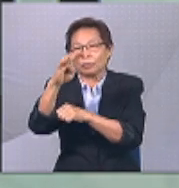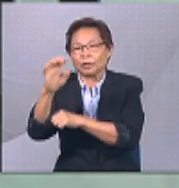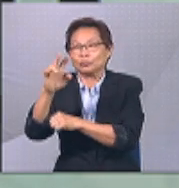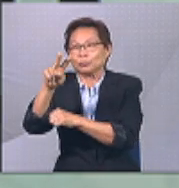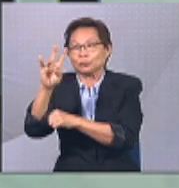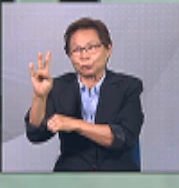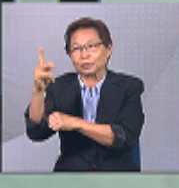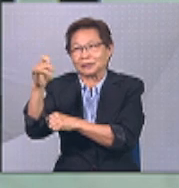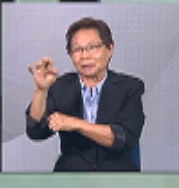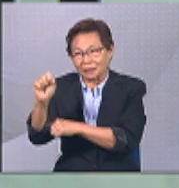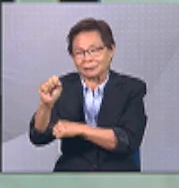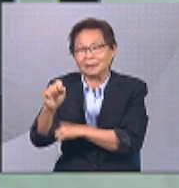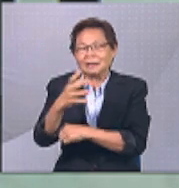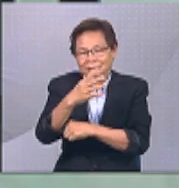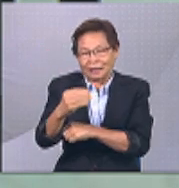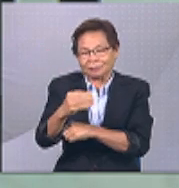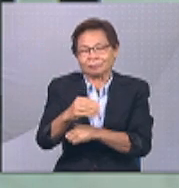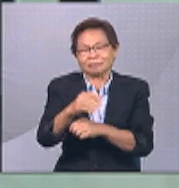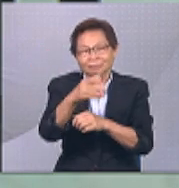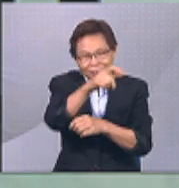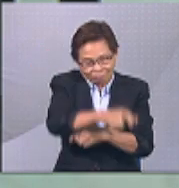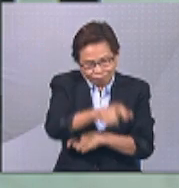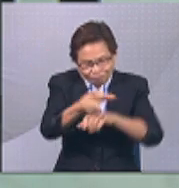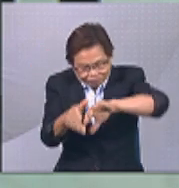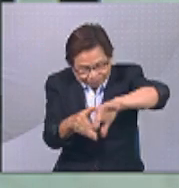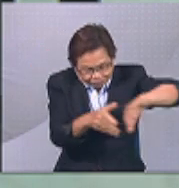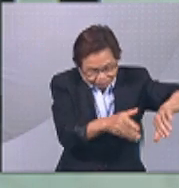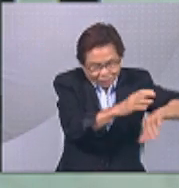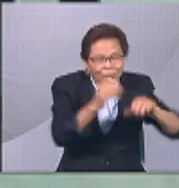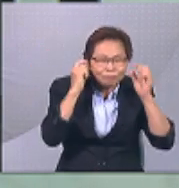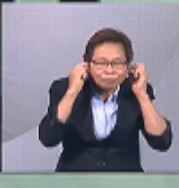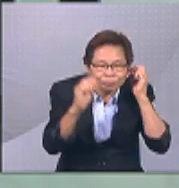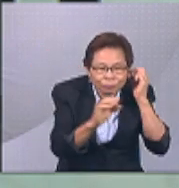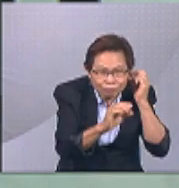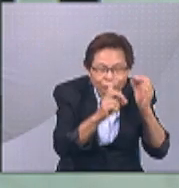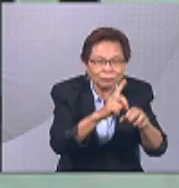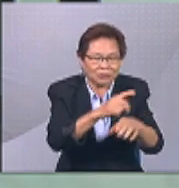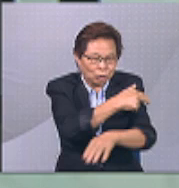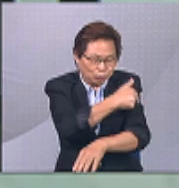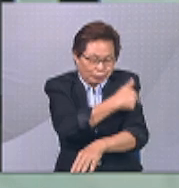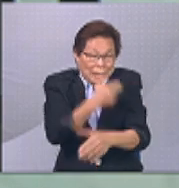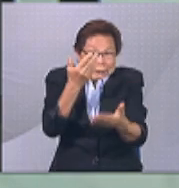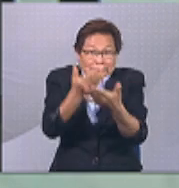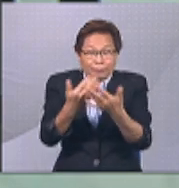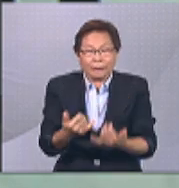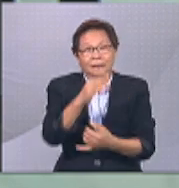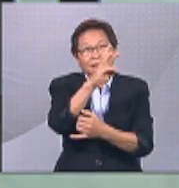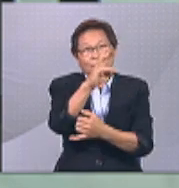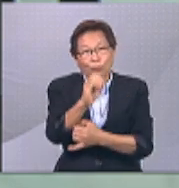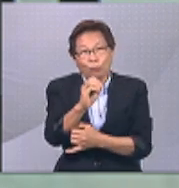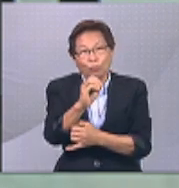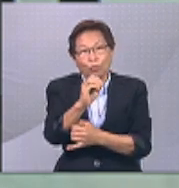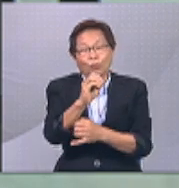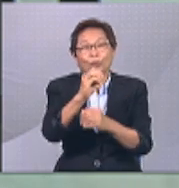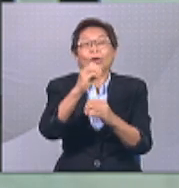2,427 kes dan mereka diasingkan dan beri rawatan di hospital. Sehingga kini, seramai 60 kes positif